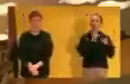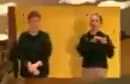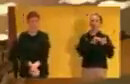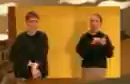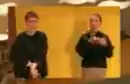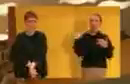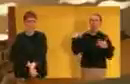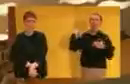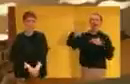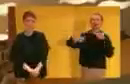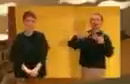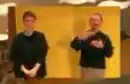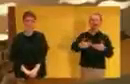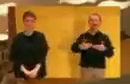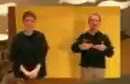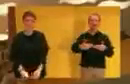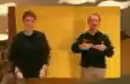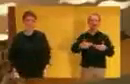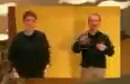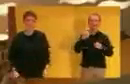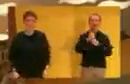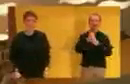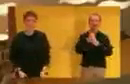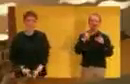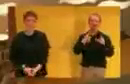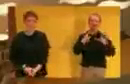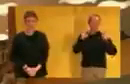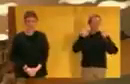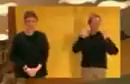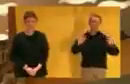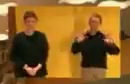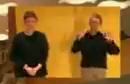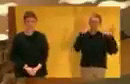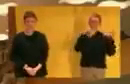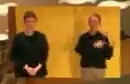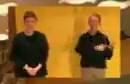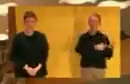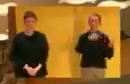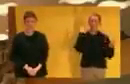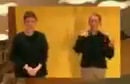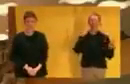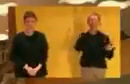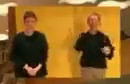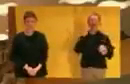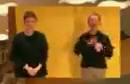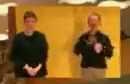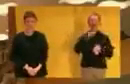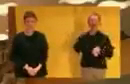Ja, Das muss man mal sagen. Aber die Schulen stehen alleine da. Wir hatten letztens die Verlust gelönt. Wir haben keine Antworten erhalten.